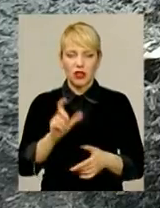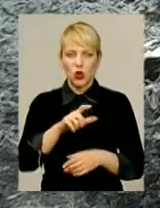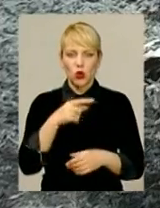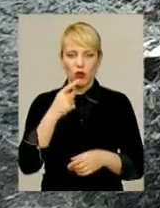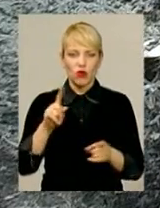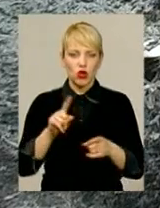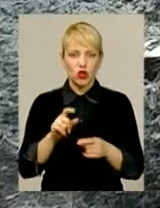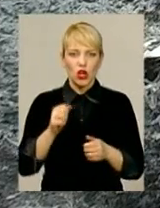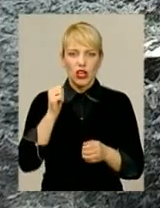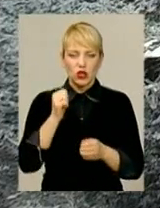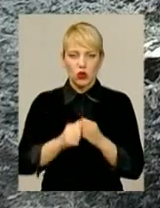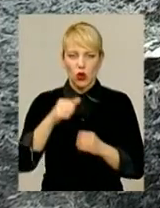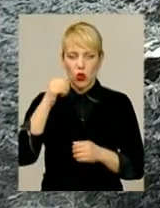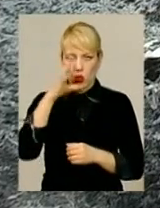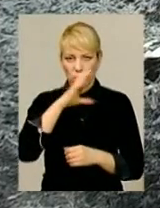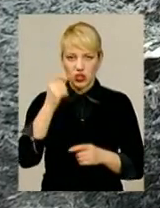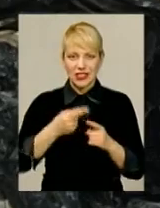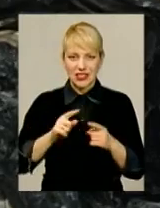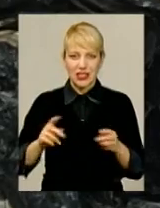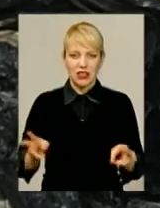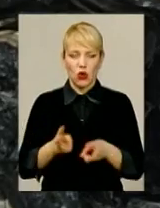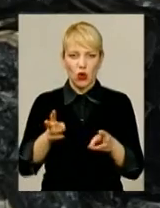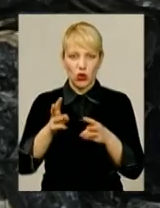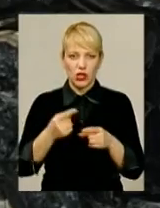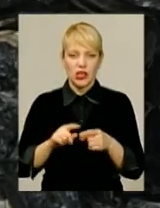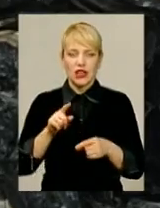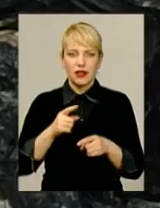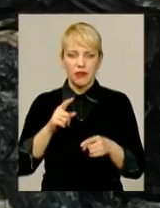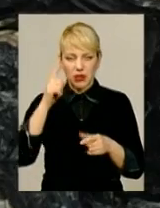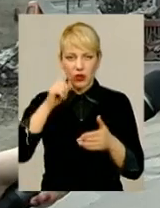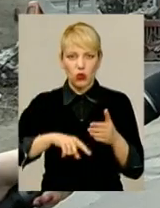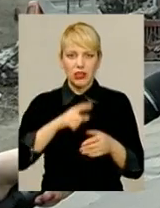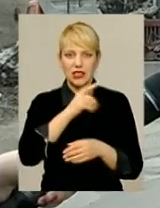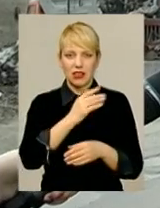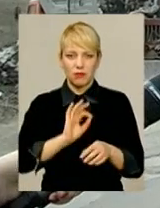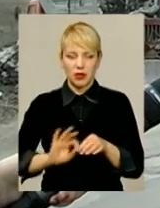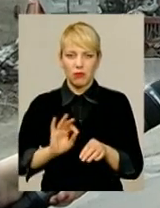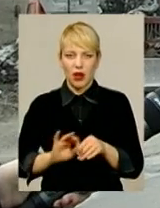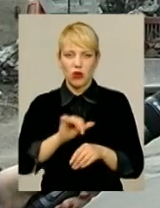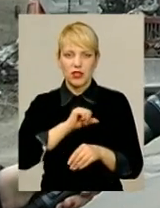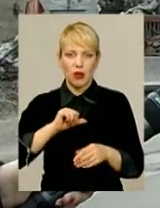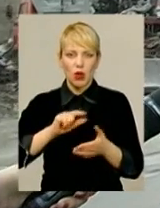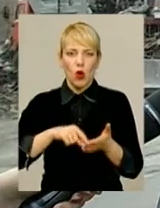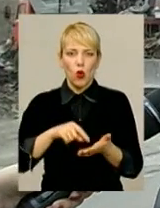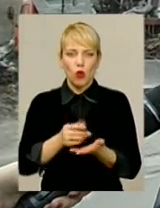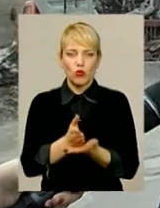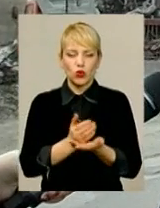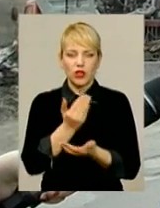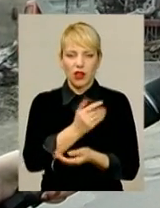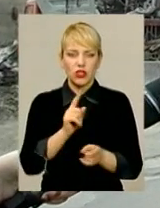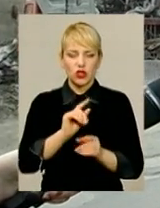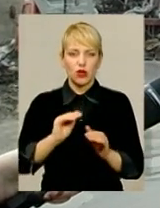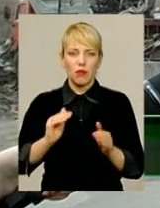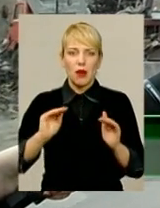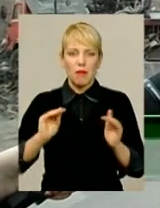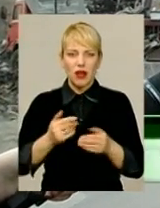щоночі стихійне звалище горить. Переконані, це діло рук самих комунальників. Щоб це, значить, менше тих горючих матеріалів